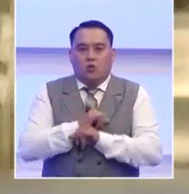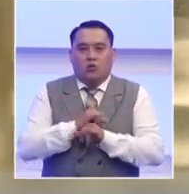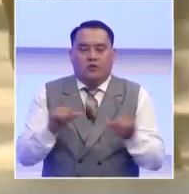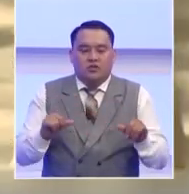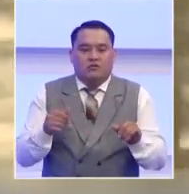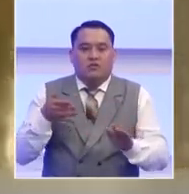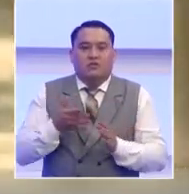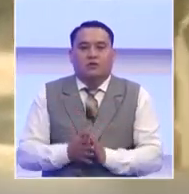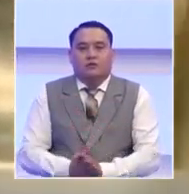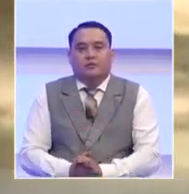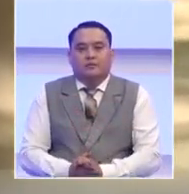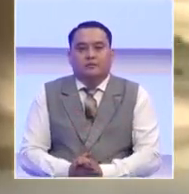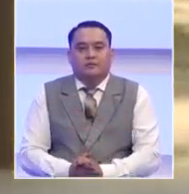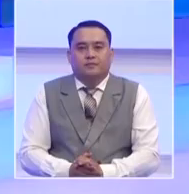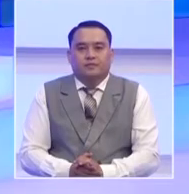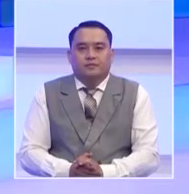бэби-бум.